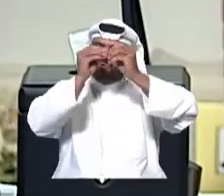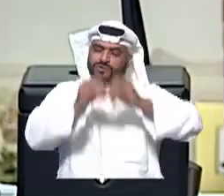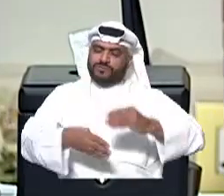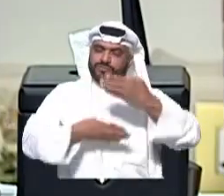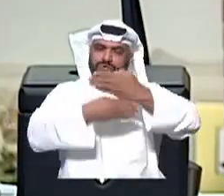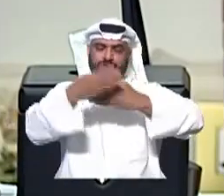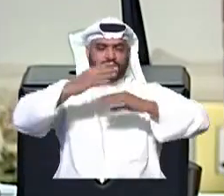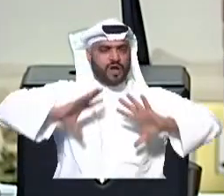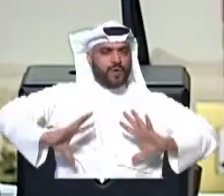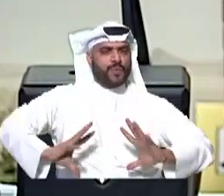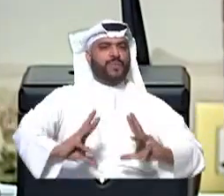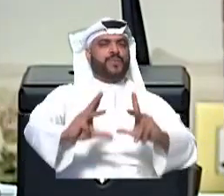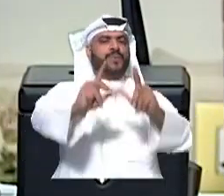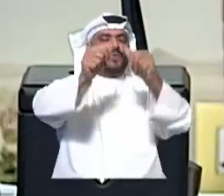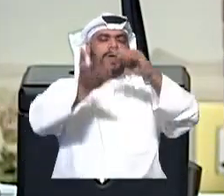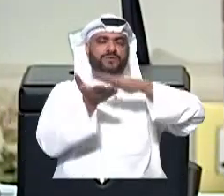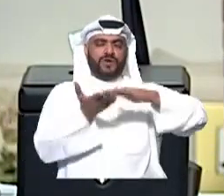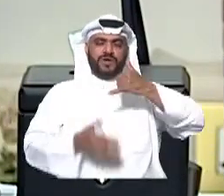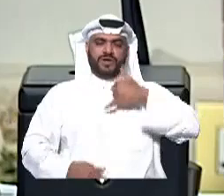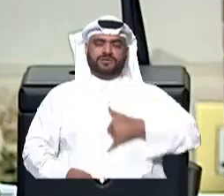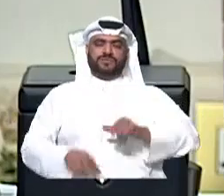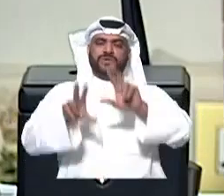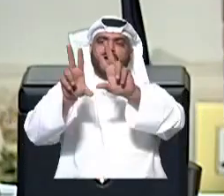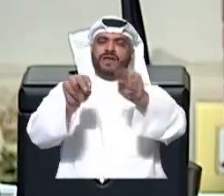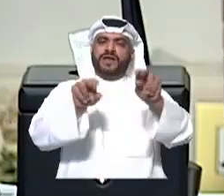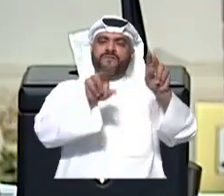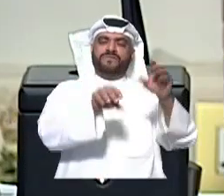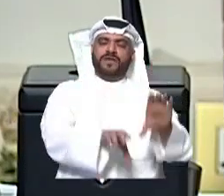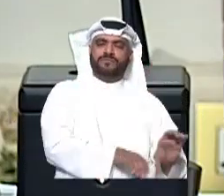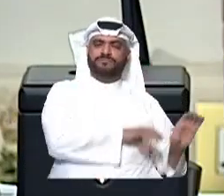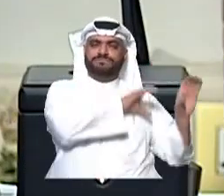الشقيق حتى يعود اليمن السعيد